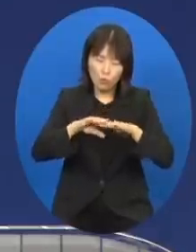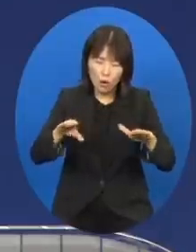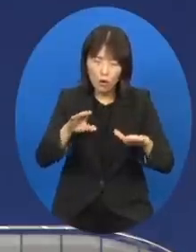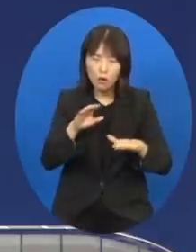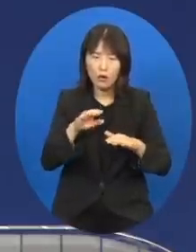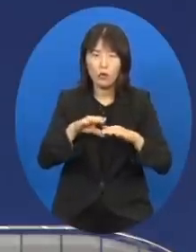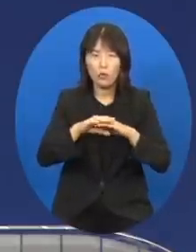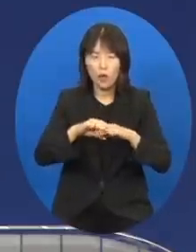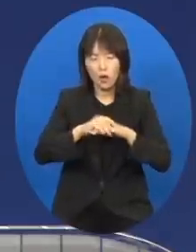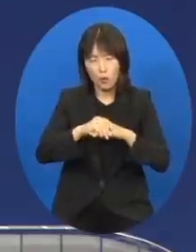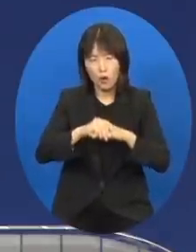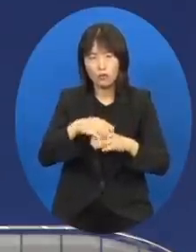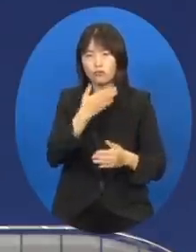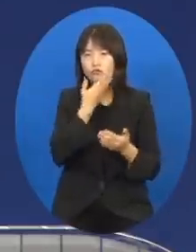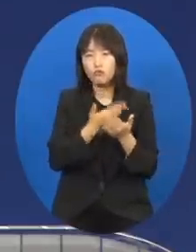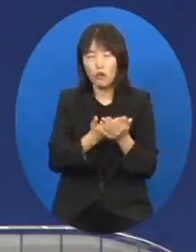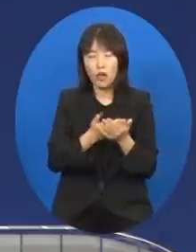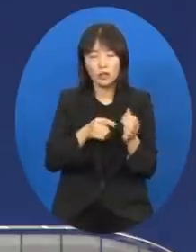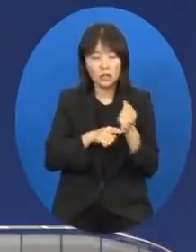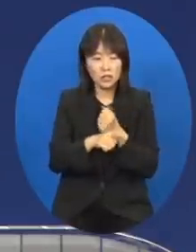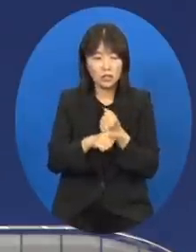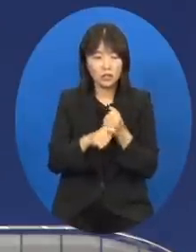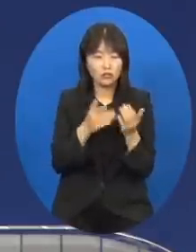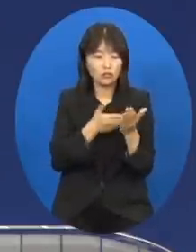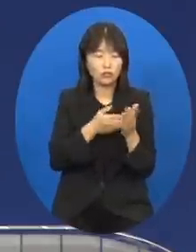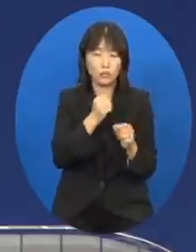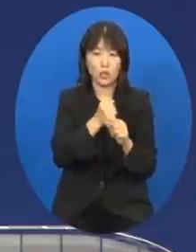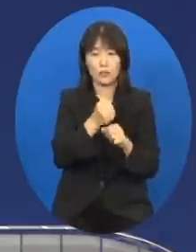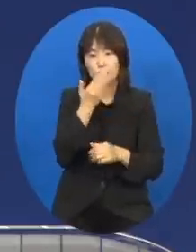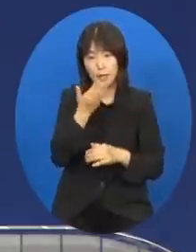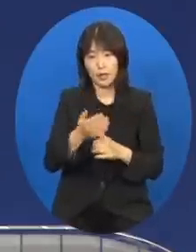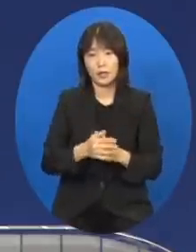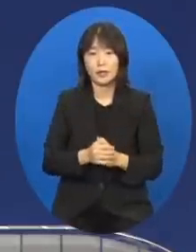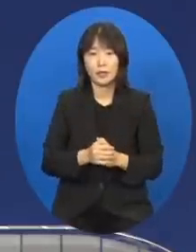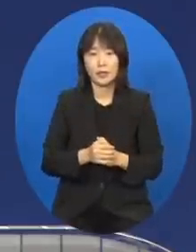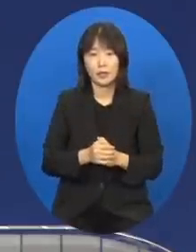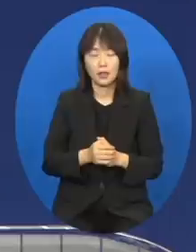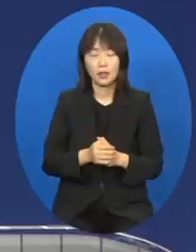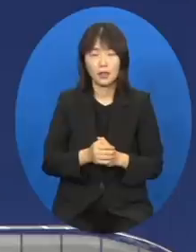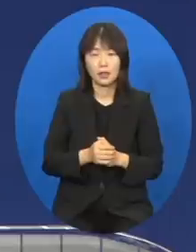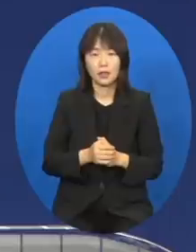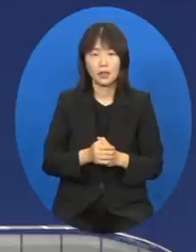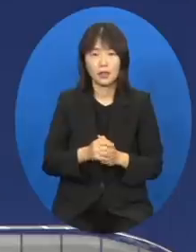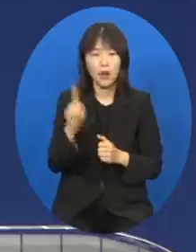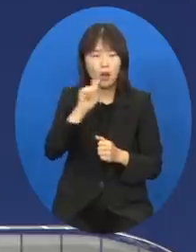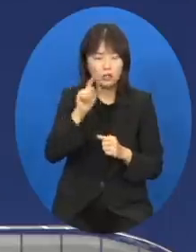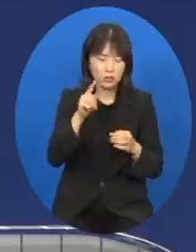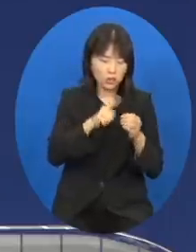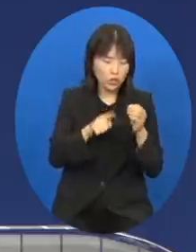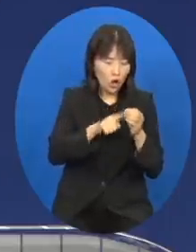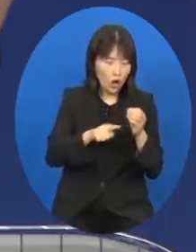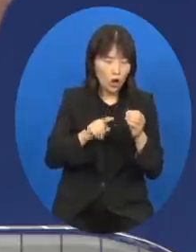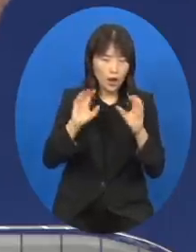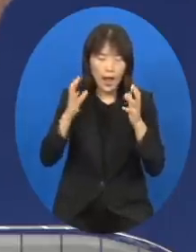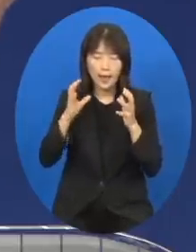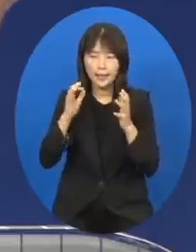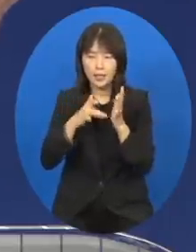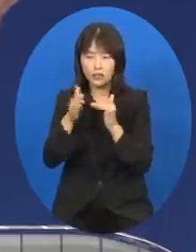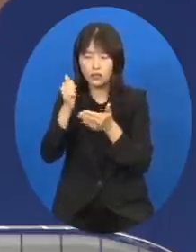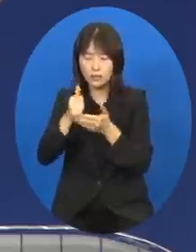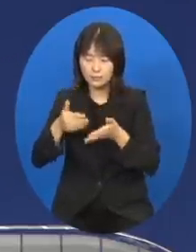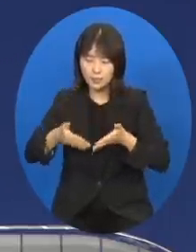그런 뉴스를 보냅니다. 얼마든지 할 수 있어요. 어느 절에서 예수님의 아기 예수의 탄생을